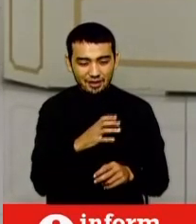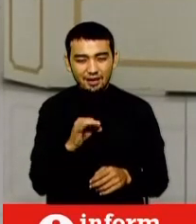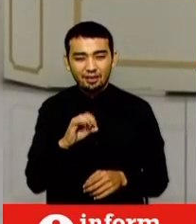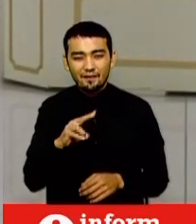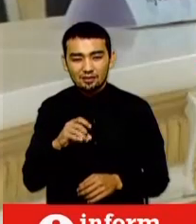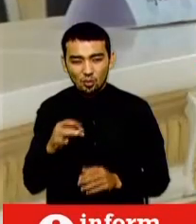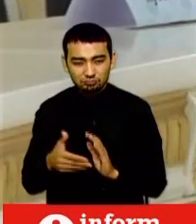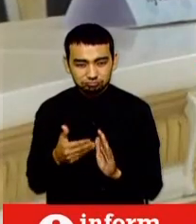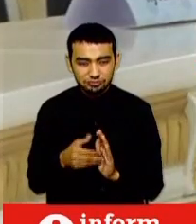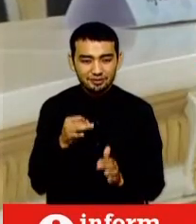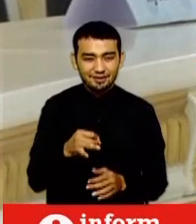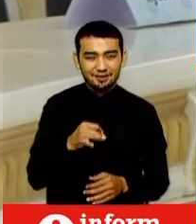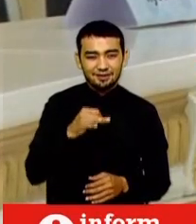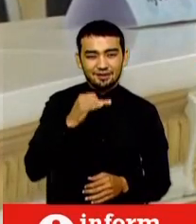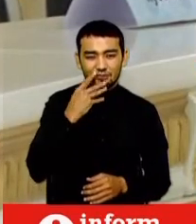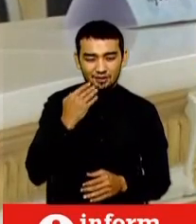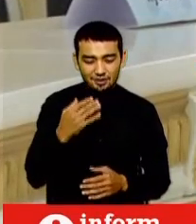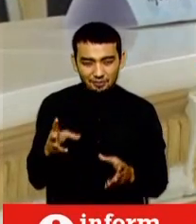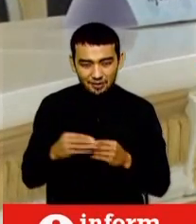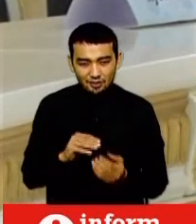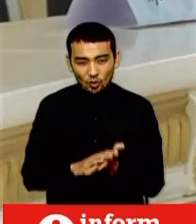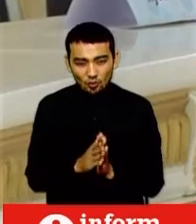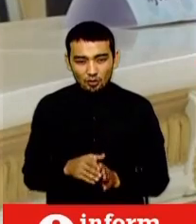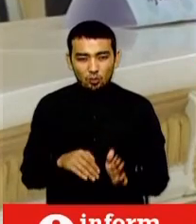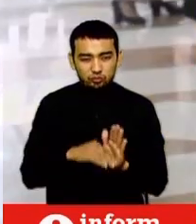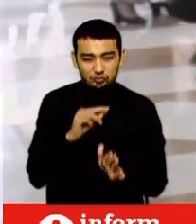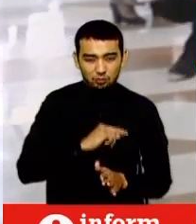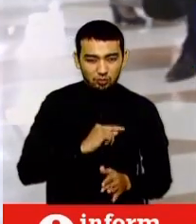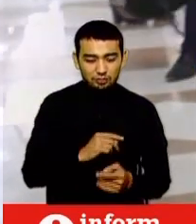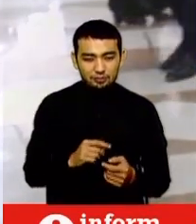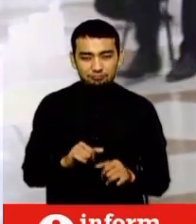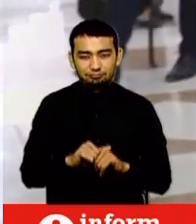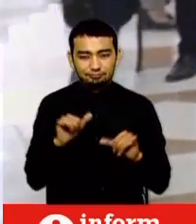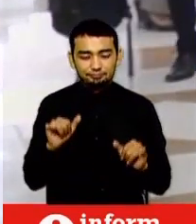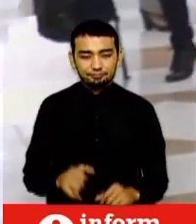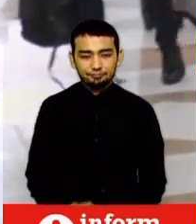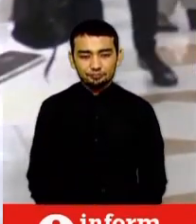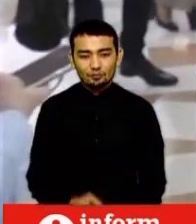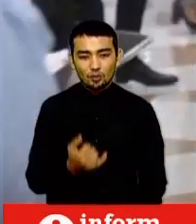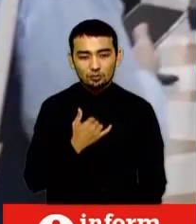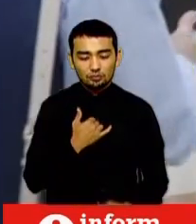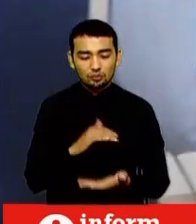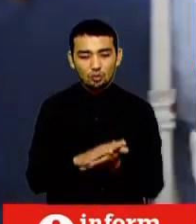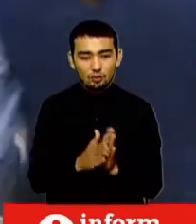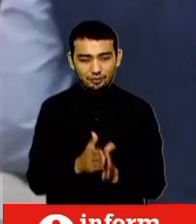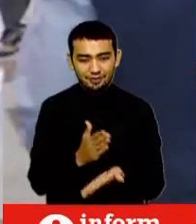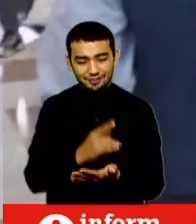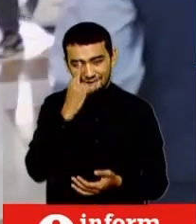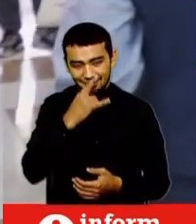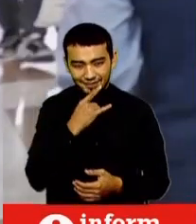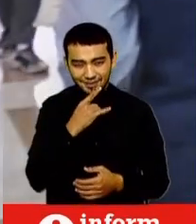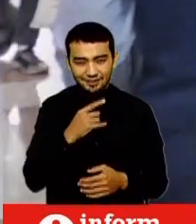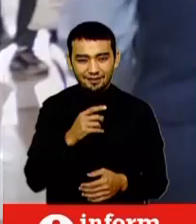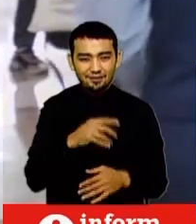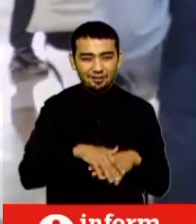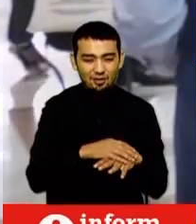тарту, әсіресе шекаралас өңірлермен әріптестікті нығайту мәселелері көтерілді. У нас имеется договоренность. Біз Қазақстанның азаматтық